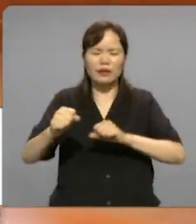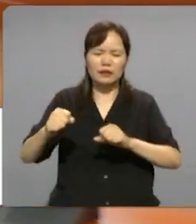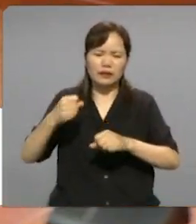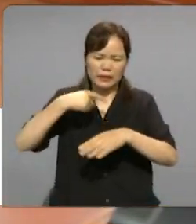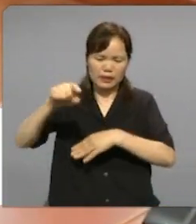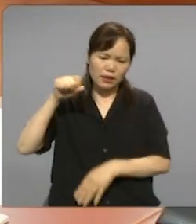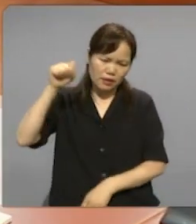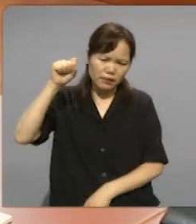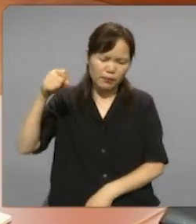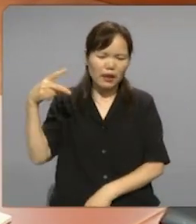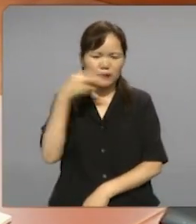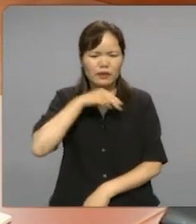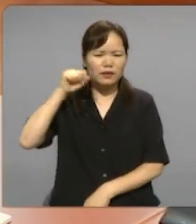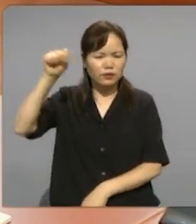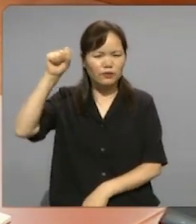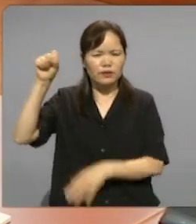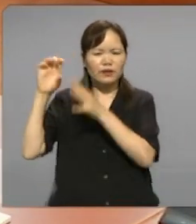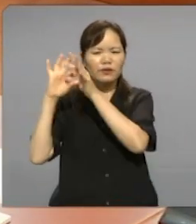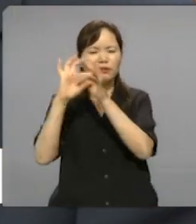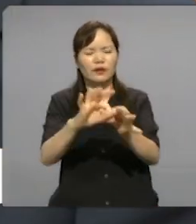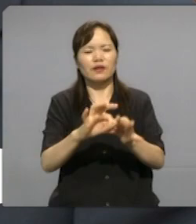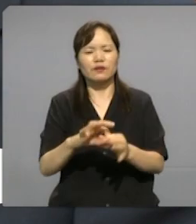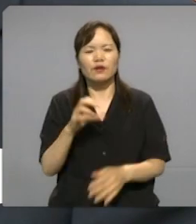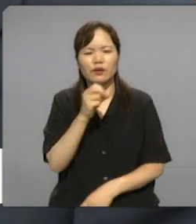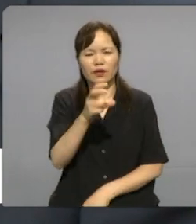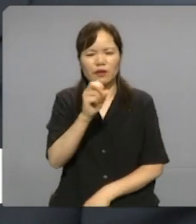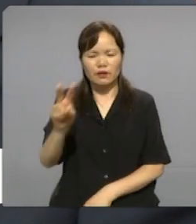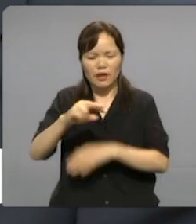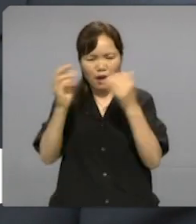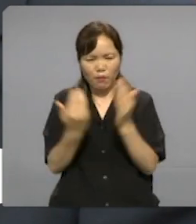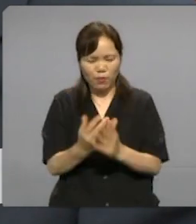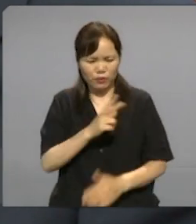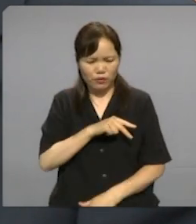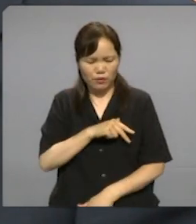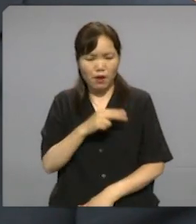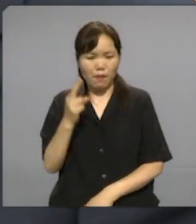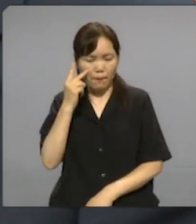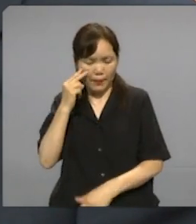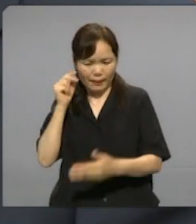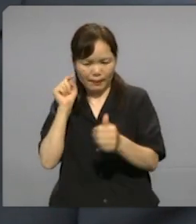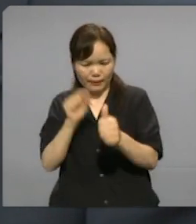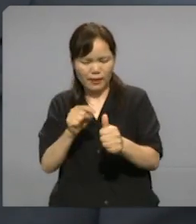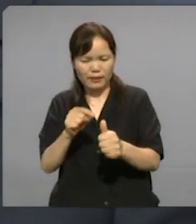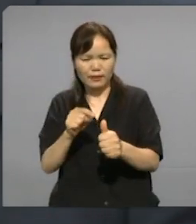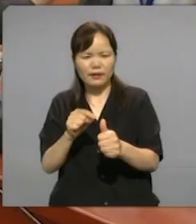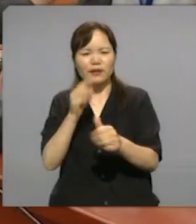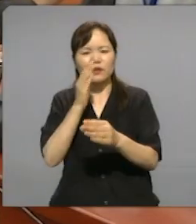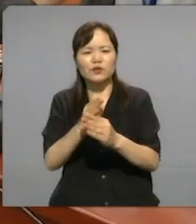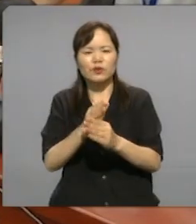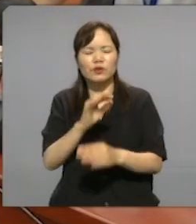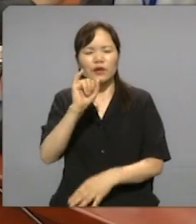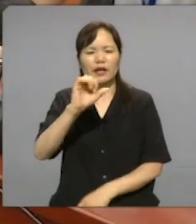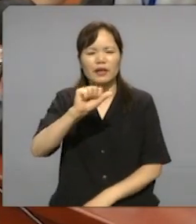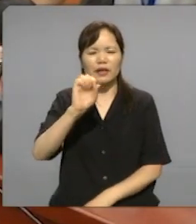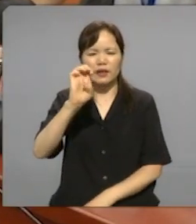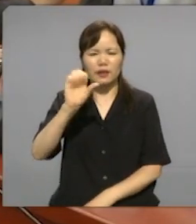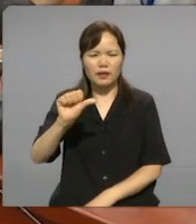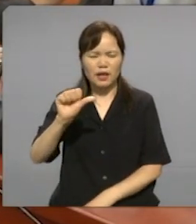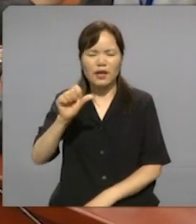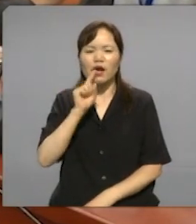투쟁도 계속하기로 했습니다. 여야가 모두 의원 비상 대기령을 내린 가운데 IAEA